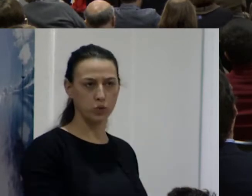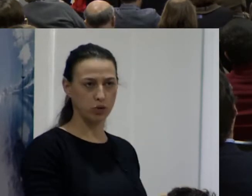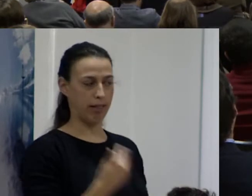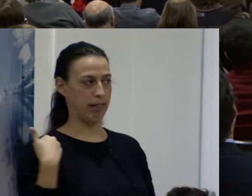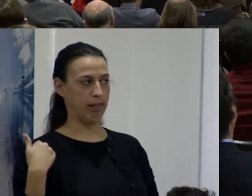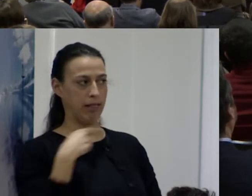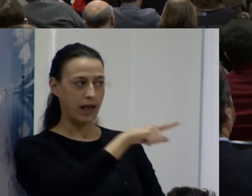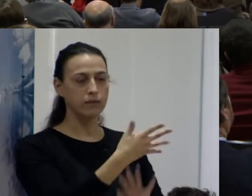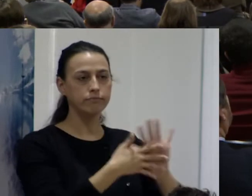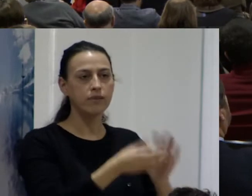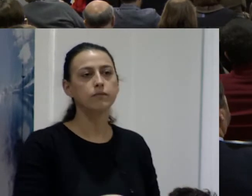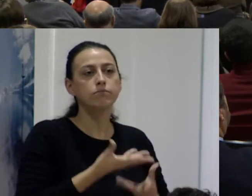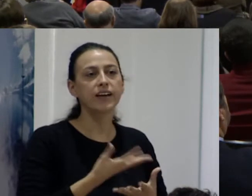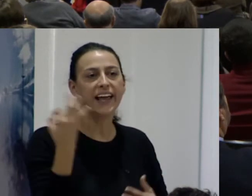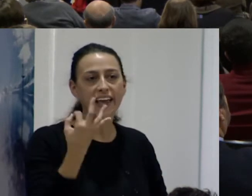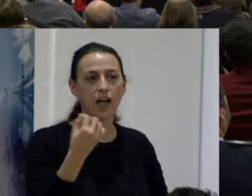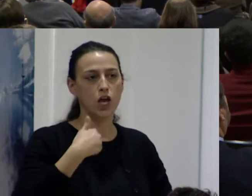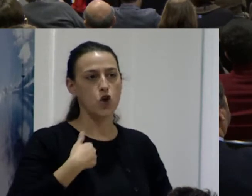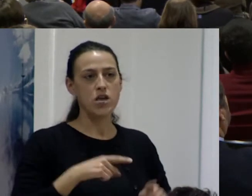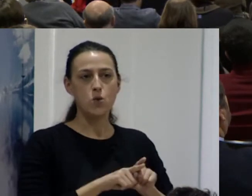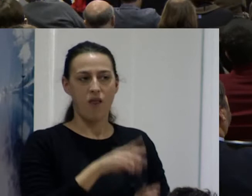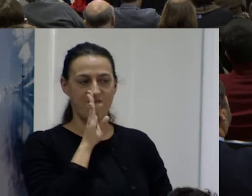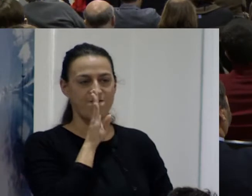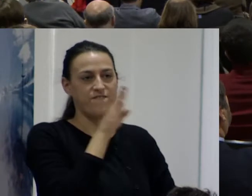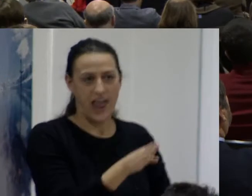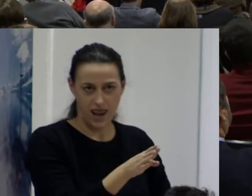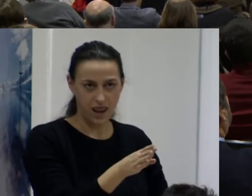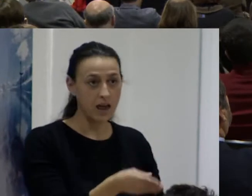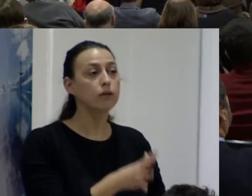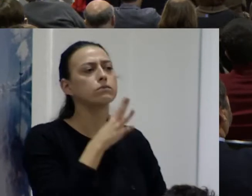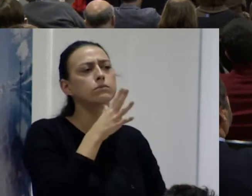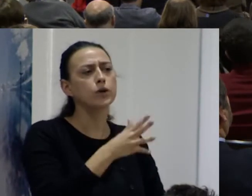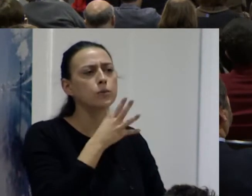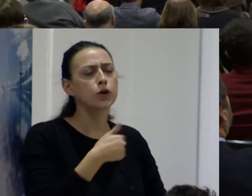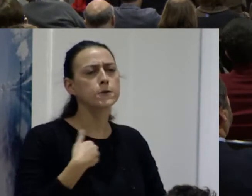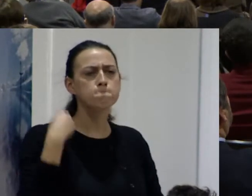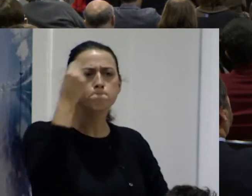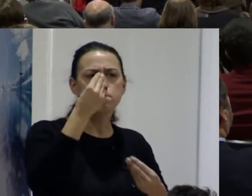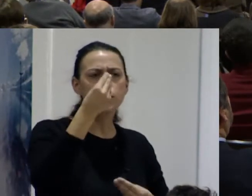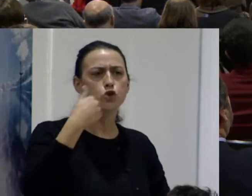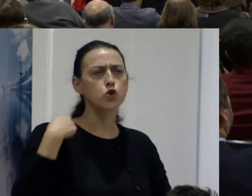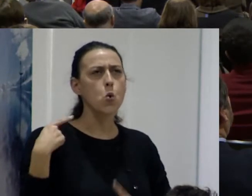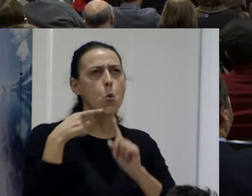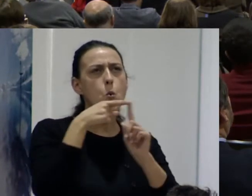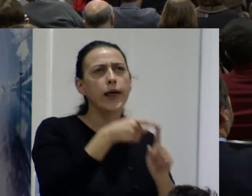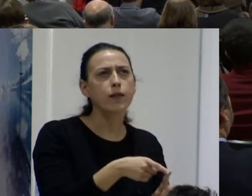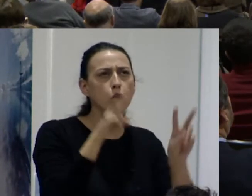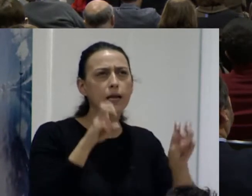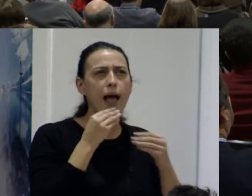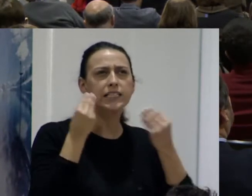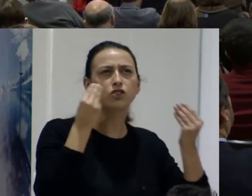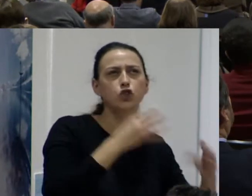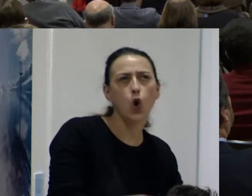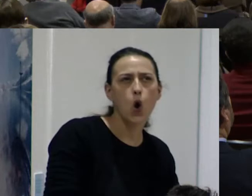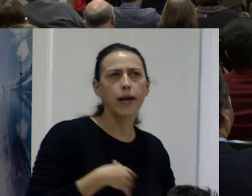«Soc fonamentalment kantià, en el sentit que crec que l'àmbit que em preocupa, que és el de la creació artística, de la història i